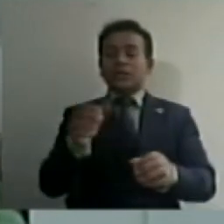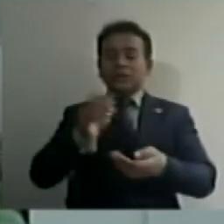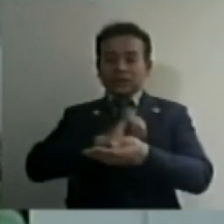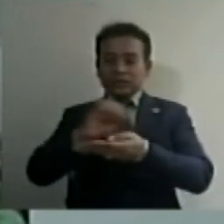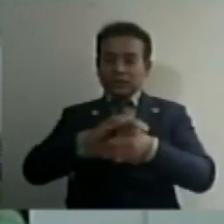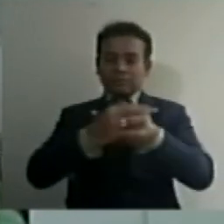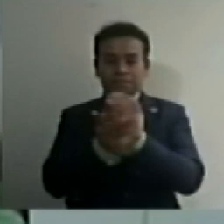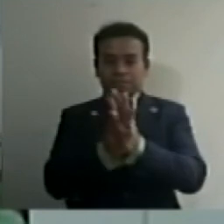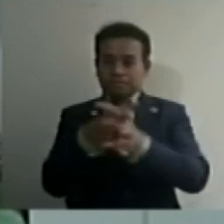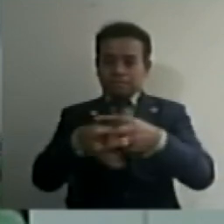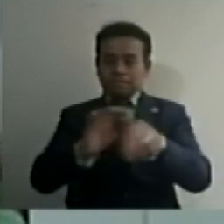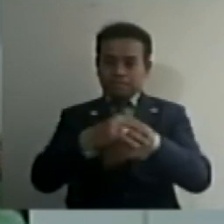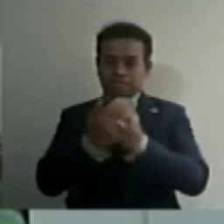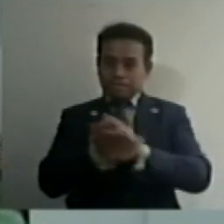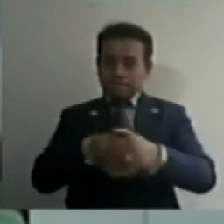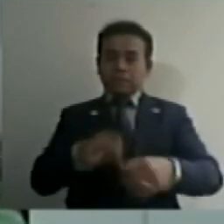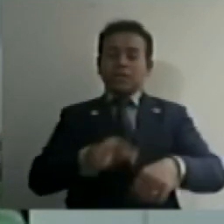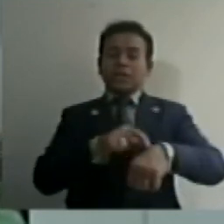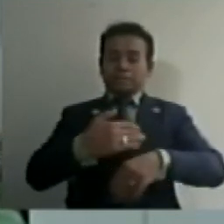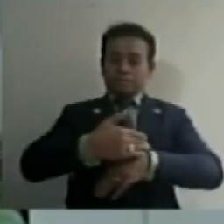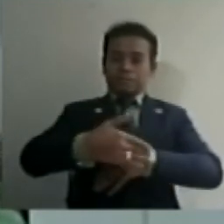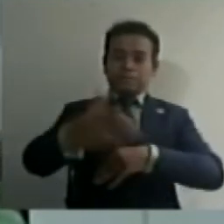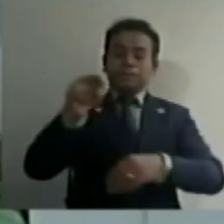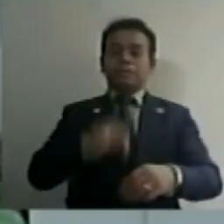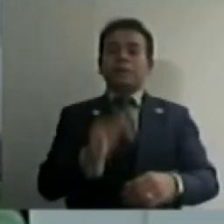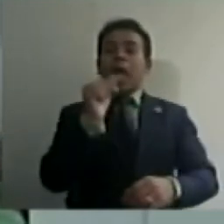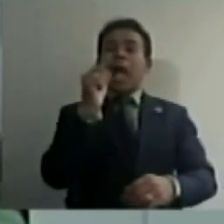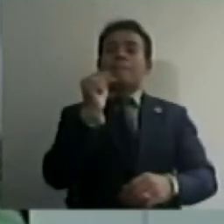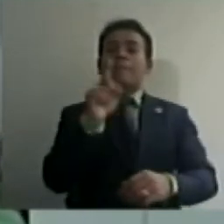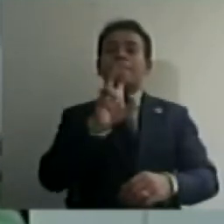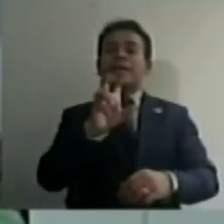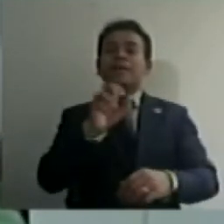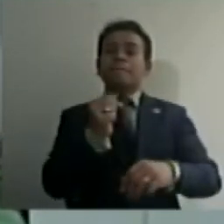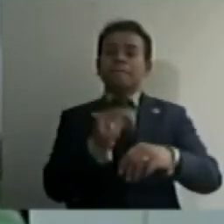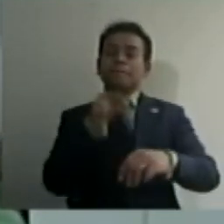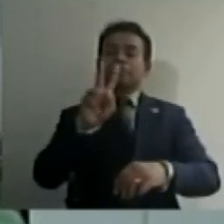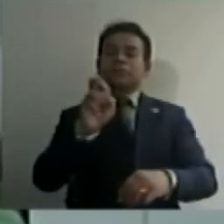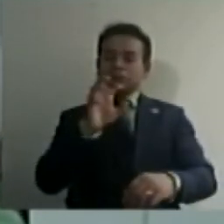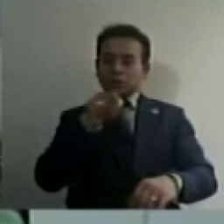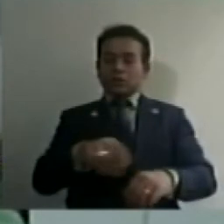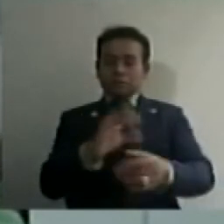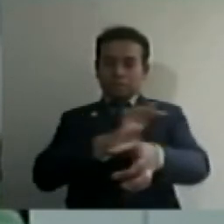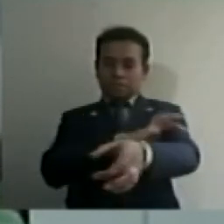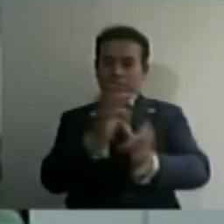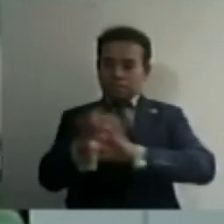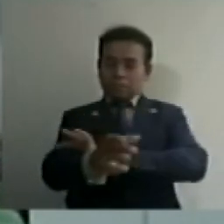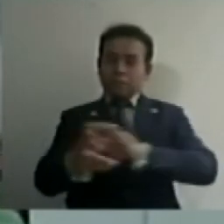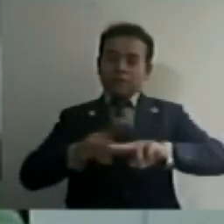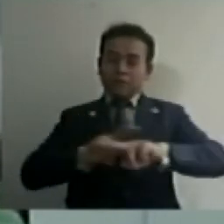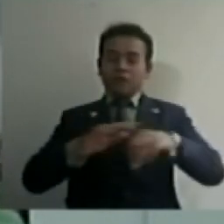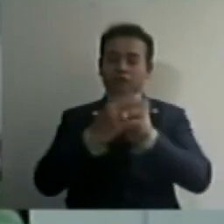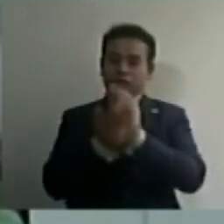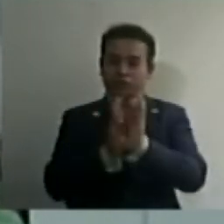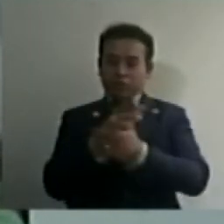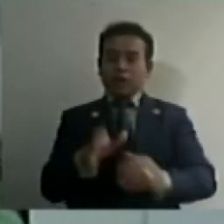হাত ধোবেন হাতের কবজি সহ, বাড়ির বাইরে থেকে এসে কোনো কিছু স্পর্শ করার আগেই ভালো করে হাত